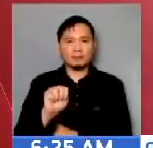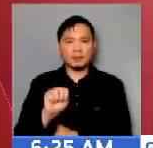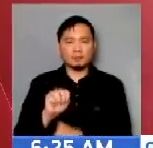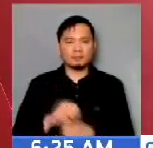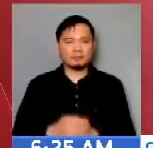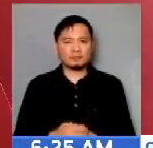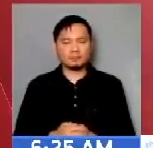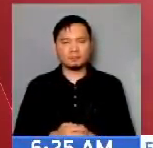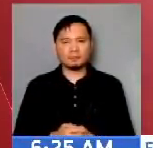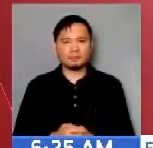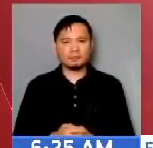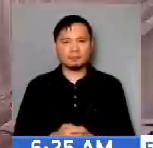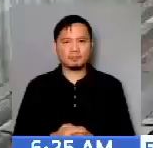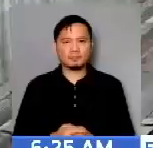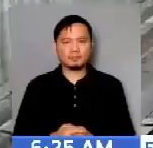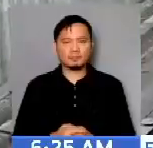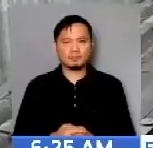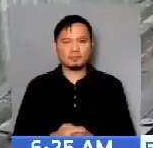Bam!